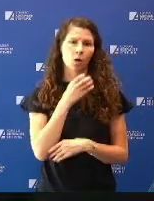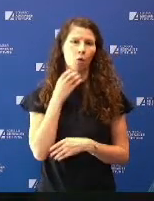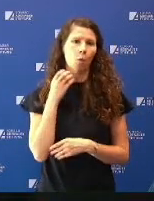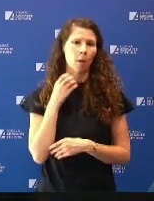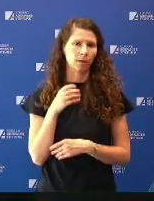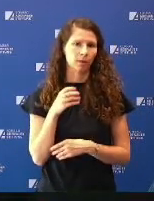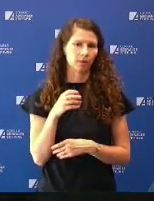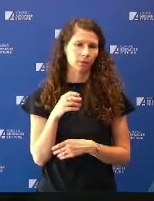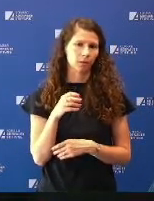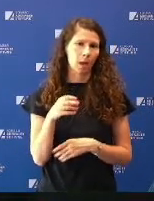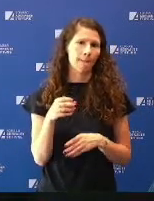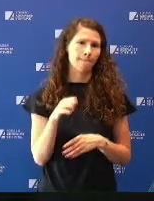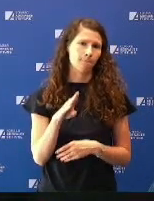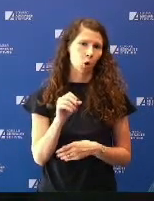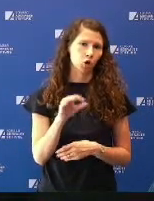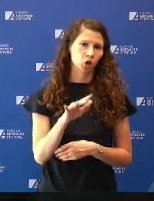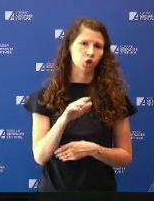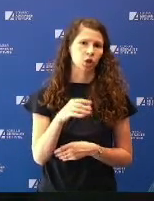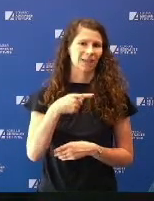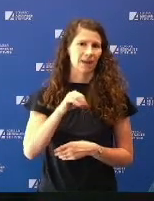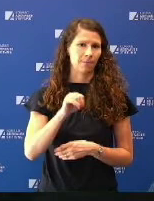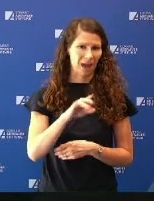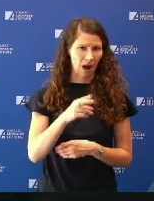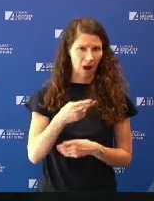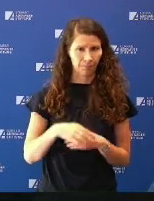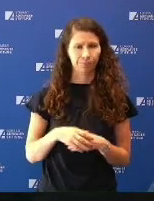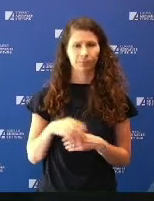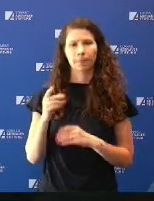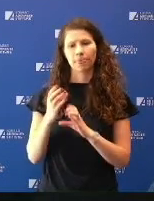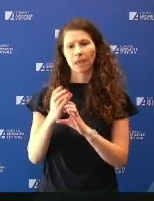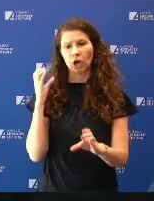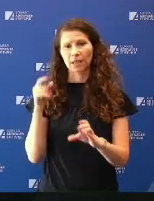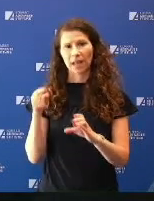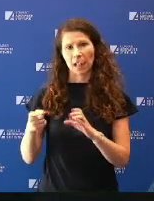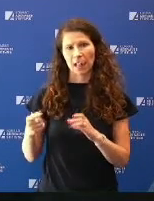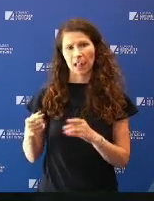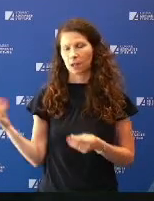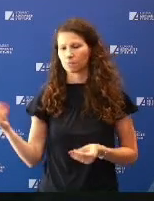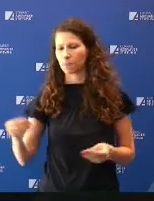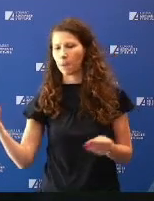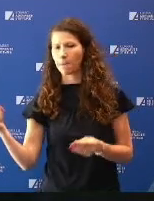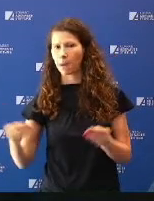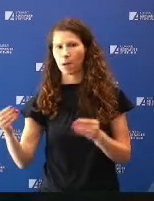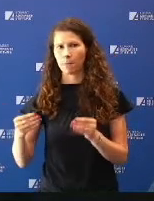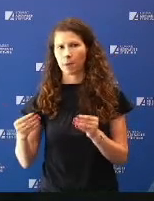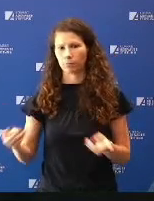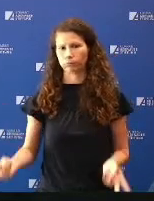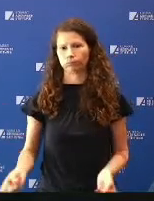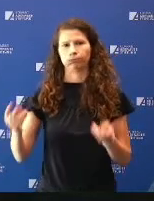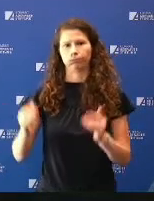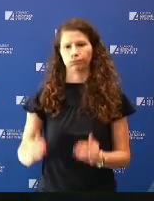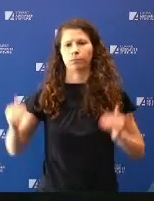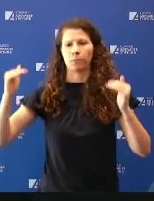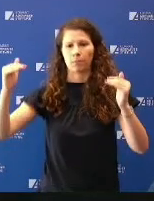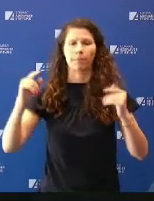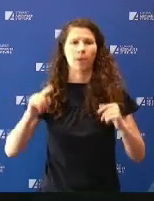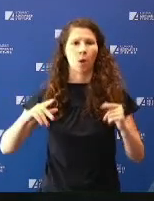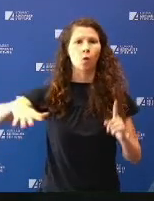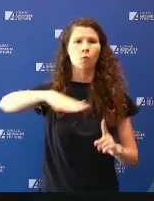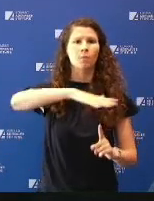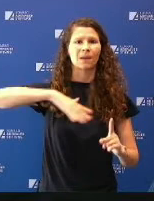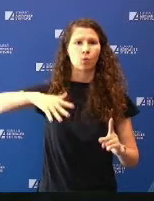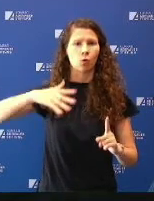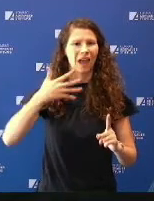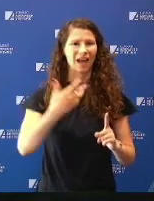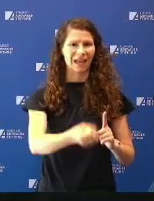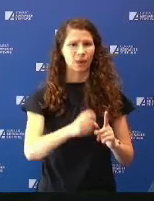GmbH, war für die Aufrüstung der Shuttles tätig und liefert uns sozusagen die Umgebungserkennung.